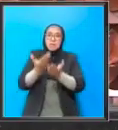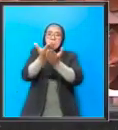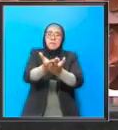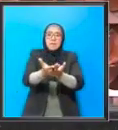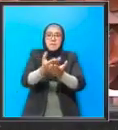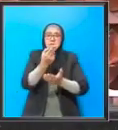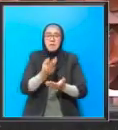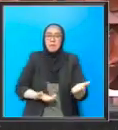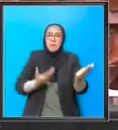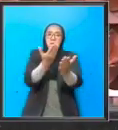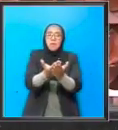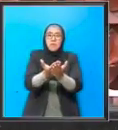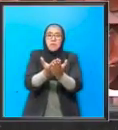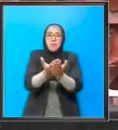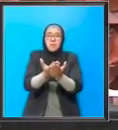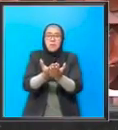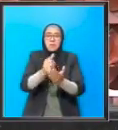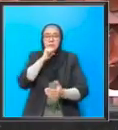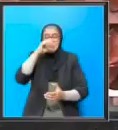itu ke-61